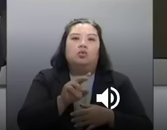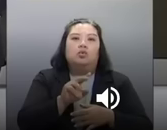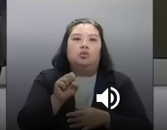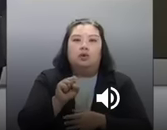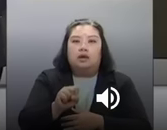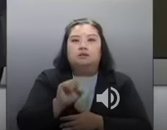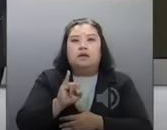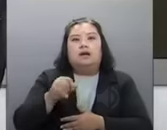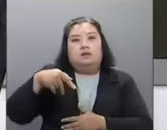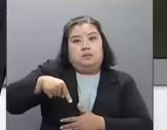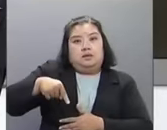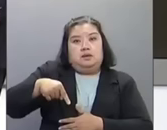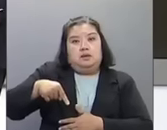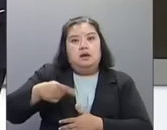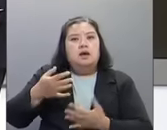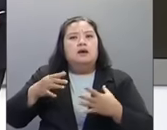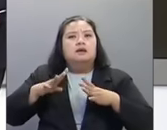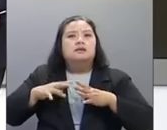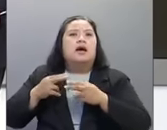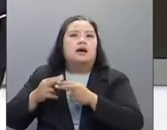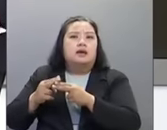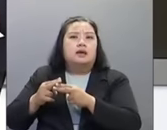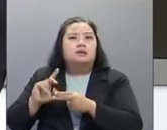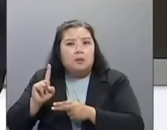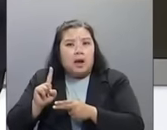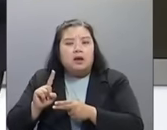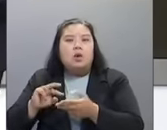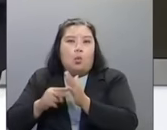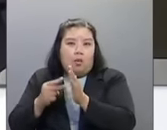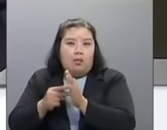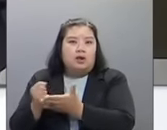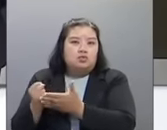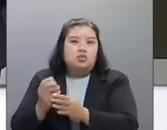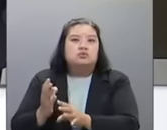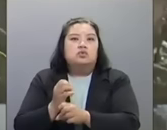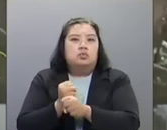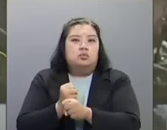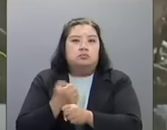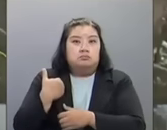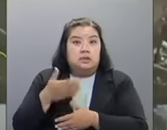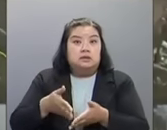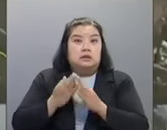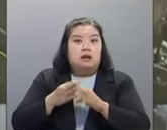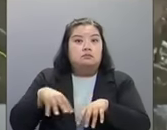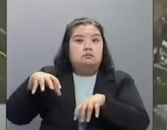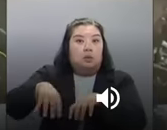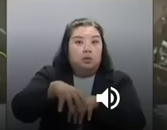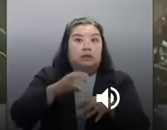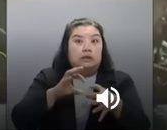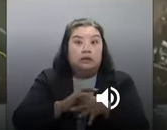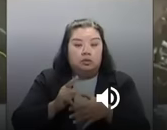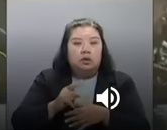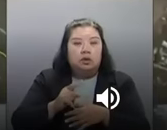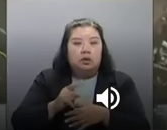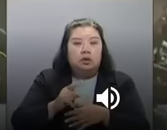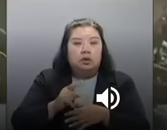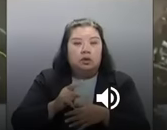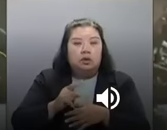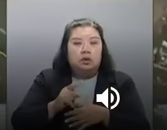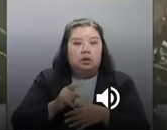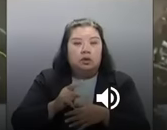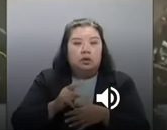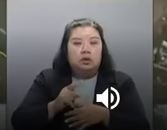าเรียกลูก ทศภาสหรัฐตั้งขึ้นมารายงานนะคะว่าเมืองใหม่หวันหยาสร้างอยู่ในเขตอิทธิพลของกะเหรี่ยง KNU ค่ะ